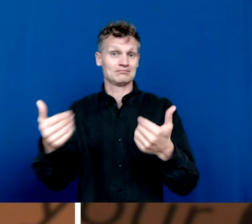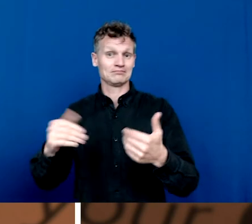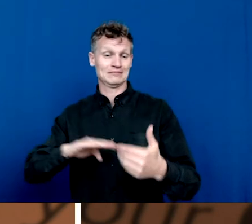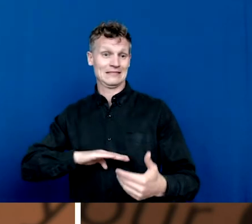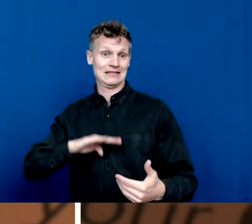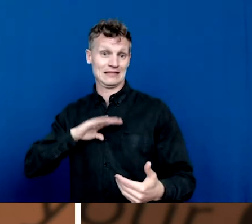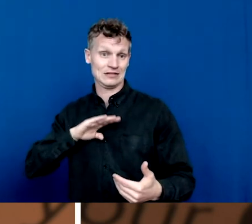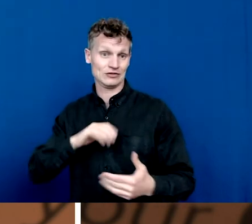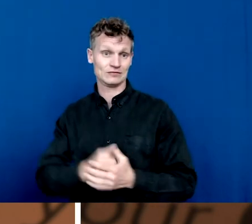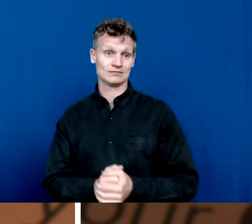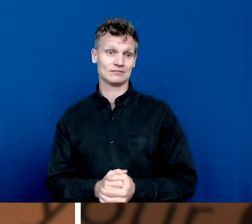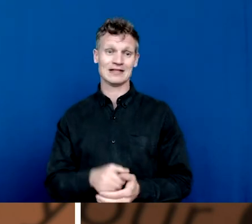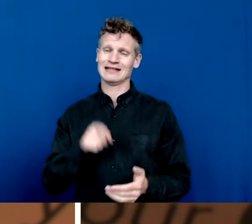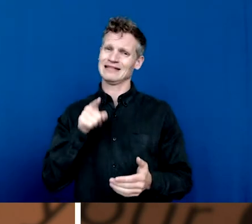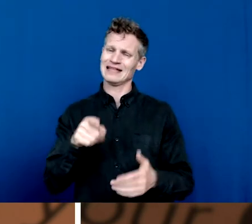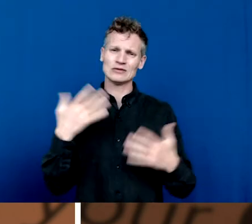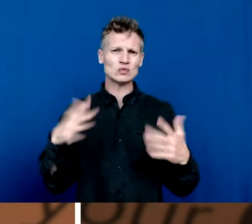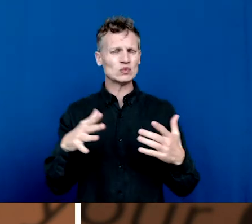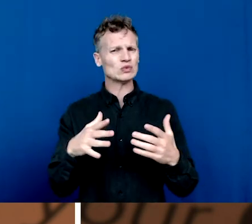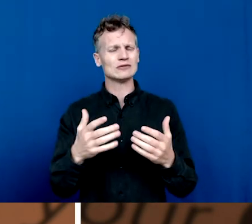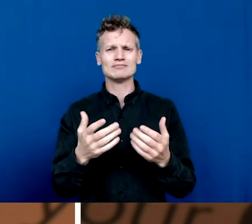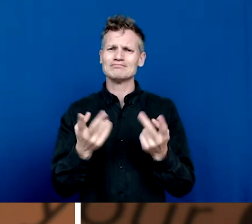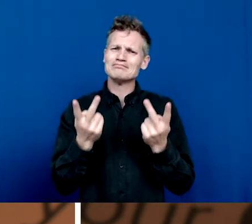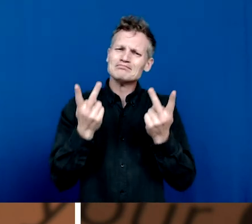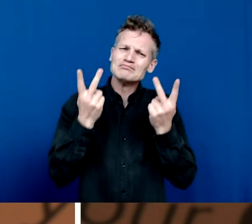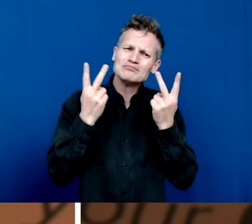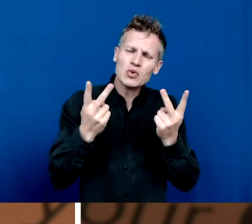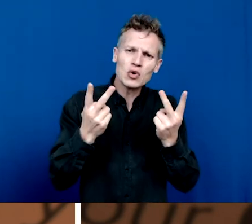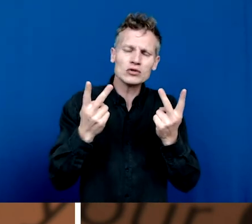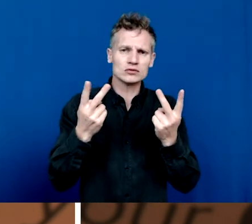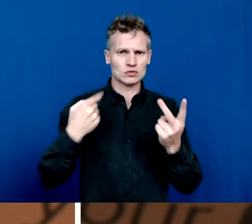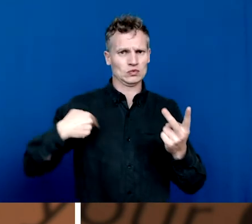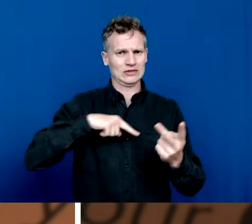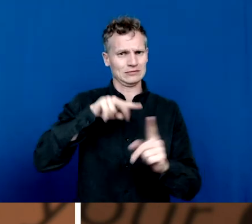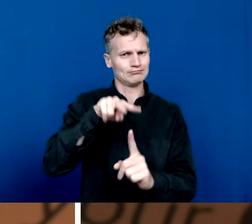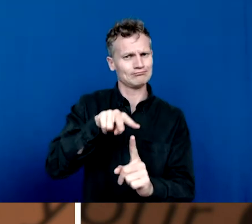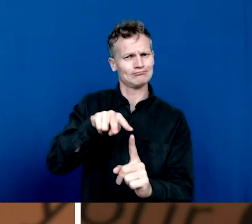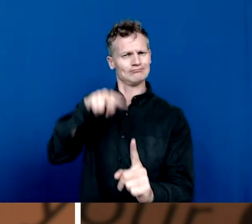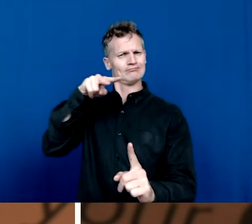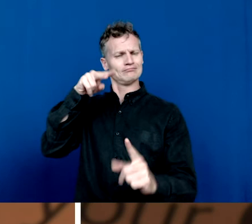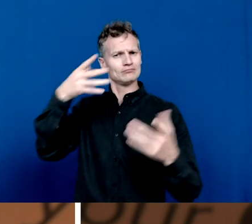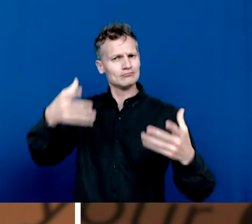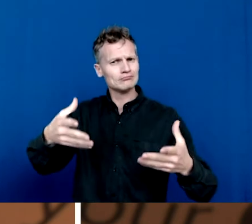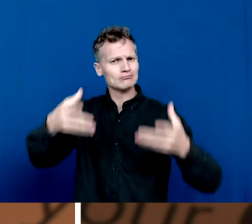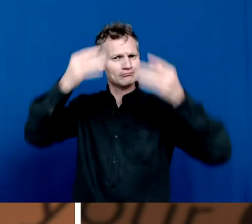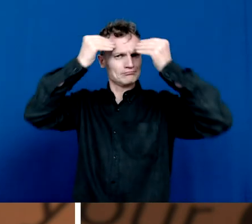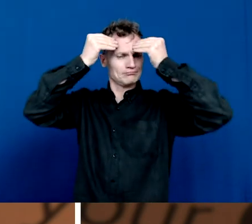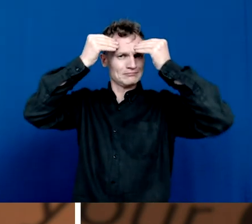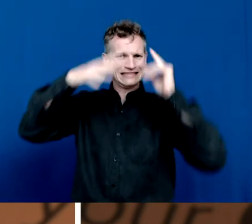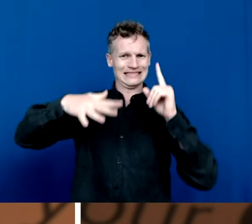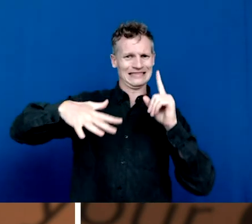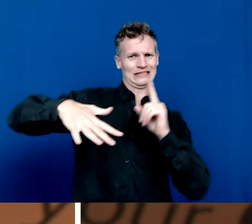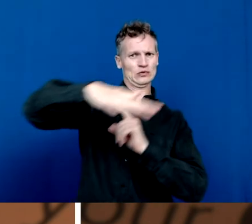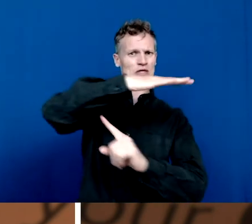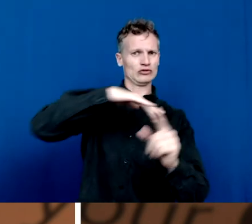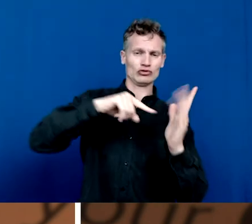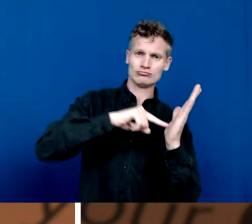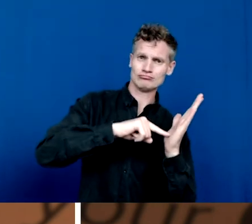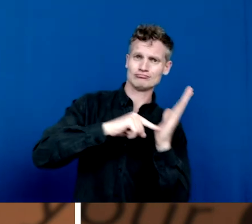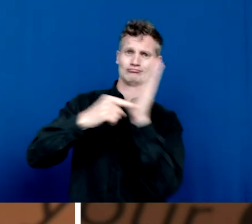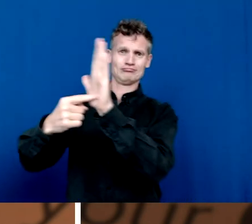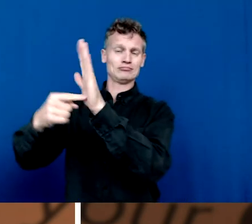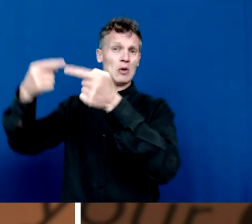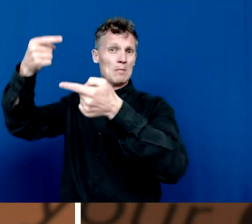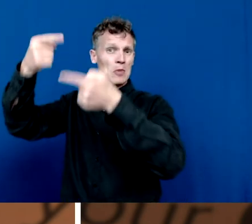sont essentielles pour comprendre notre situation et éclairer les politiques visant à